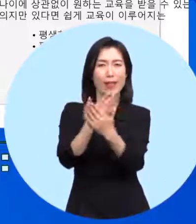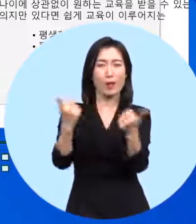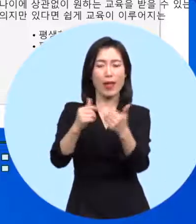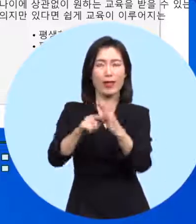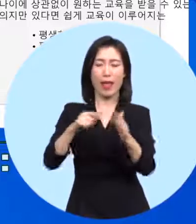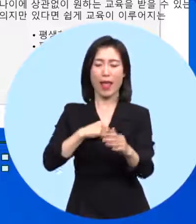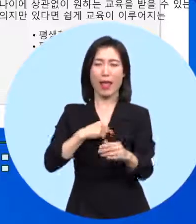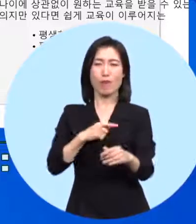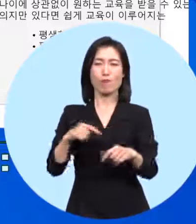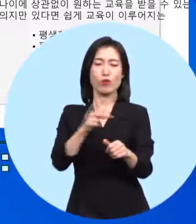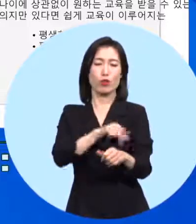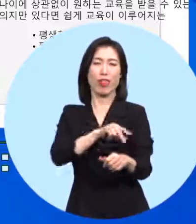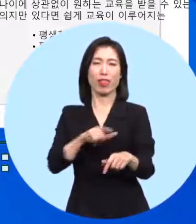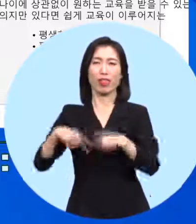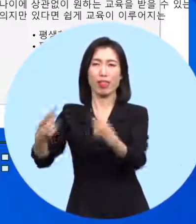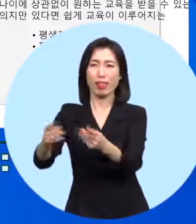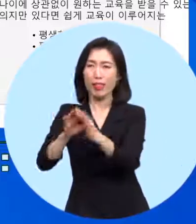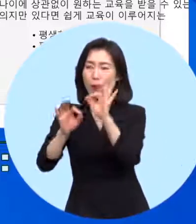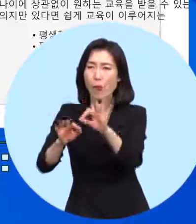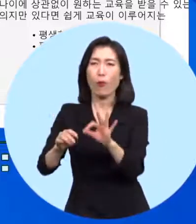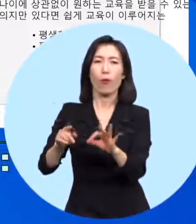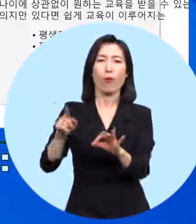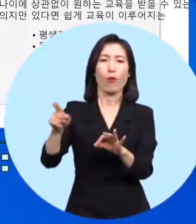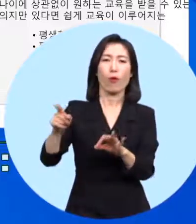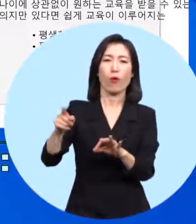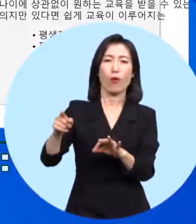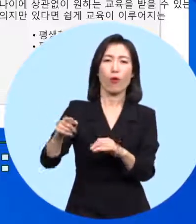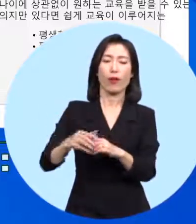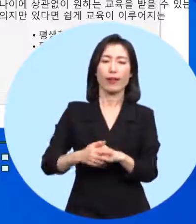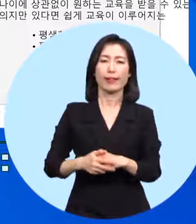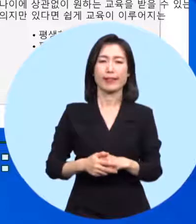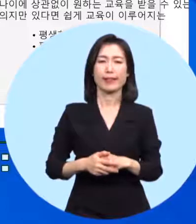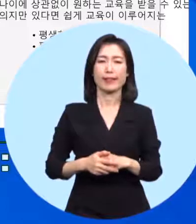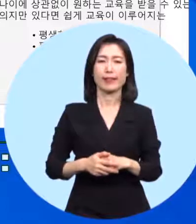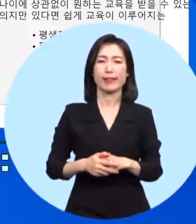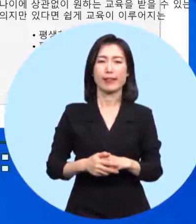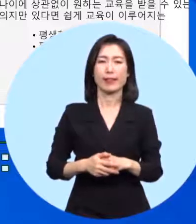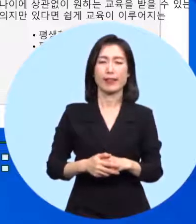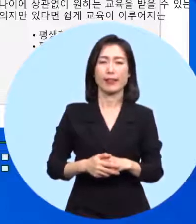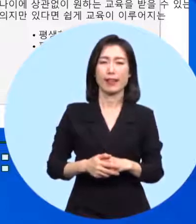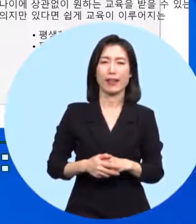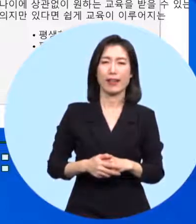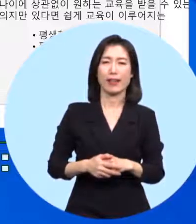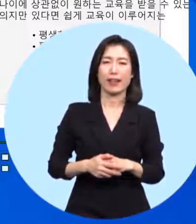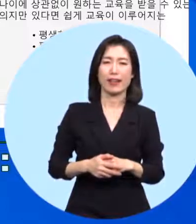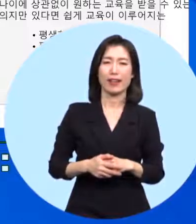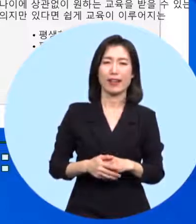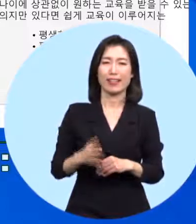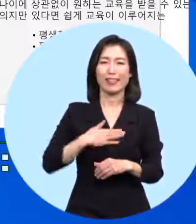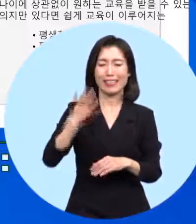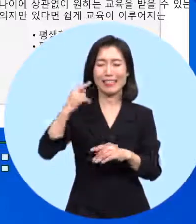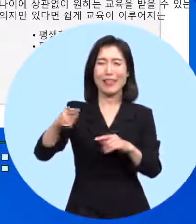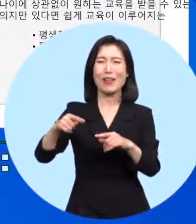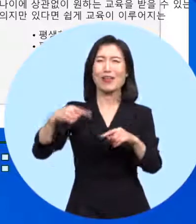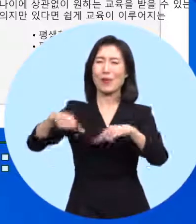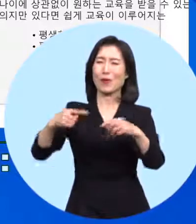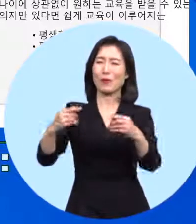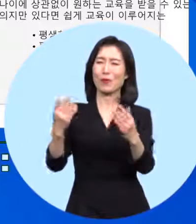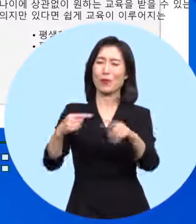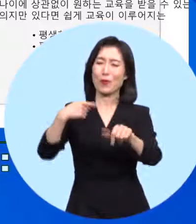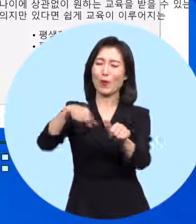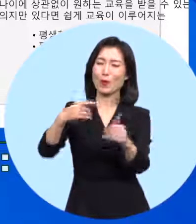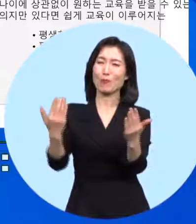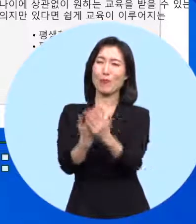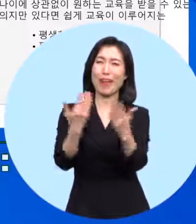대모이신 최윤실 교수님과 그의 아들인 이희수가 둘이 들어가 있는 걸 보고, 이야,